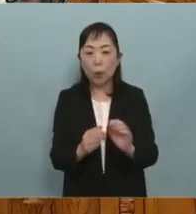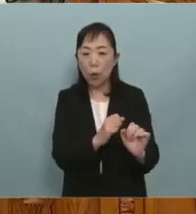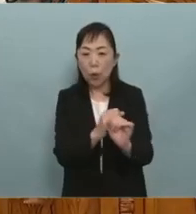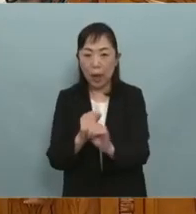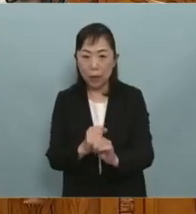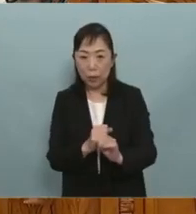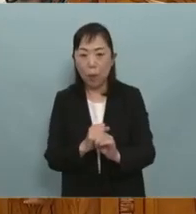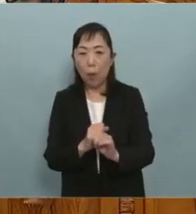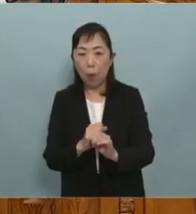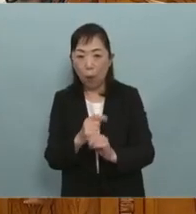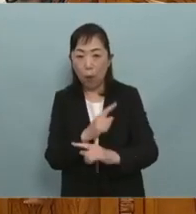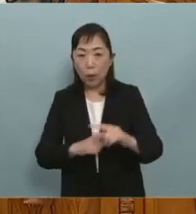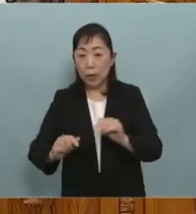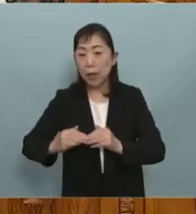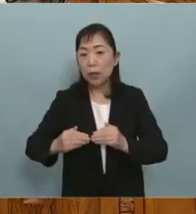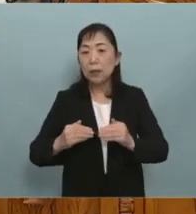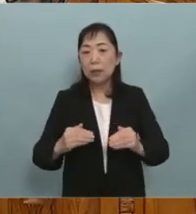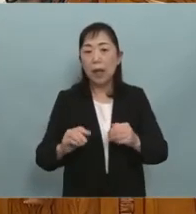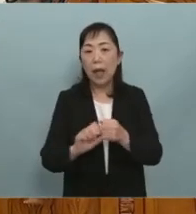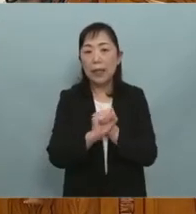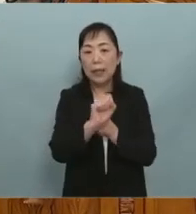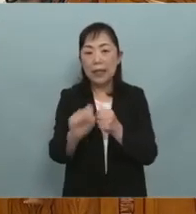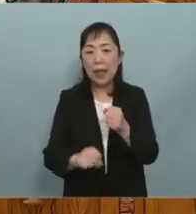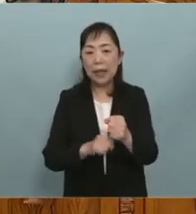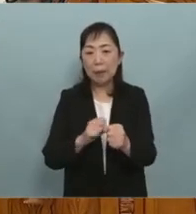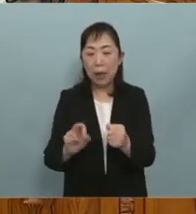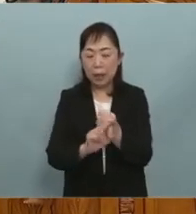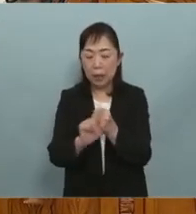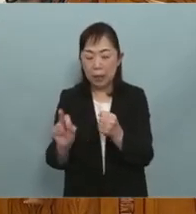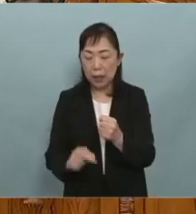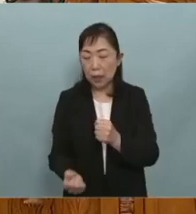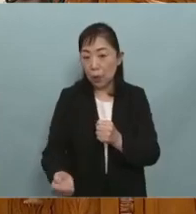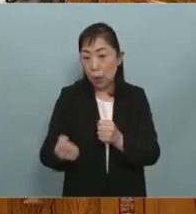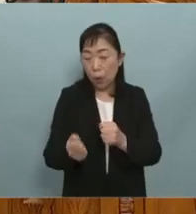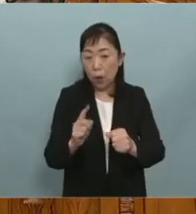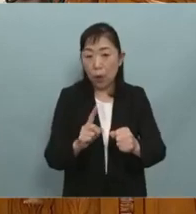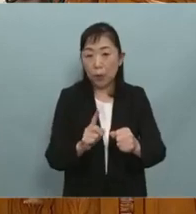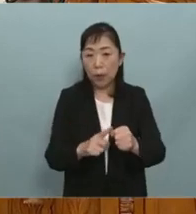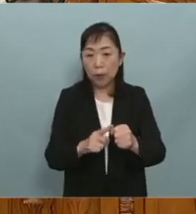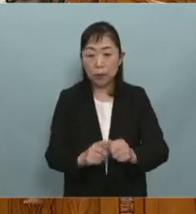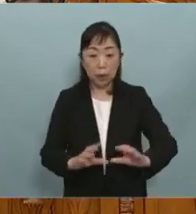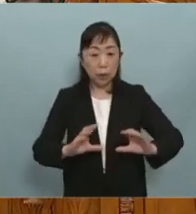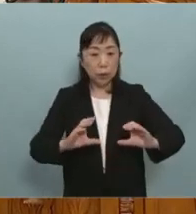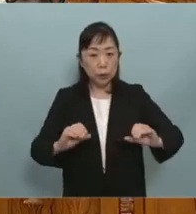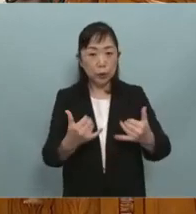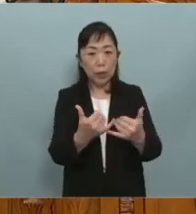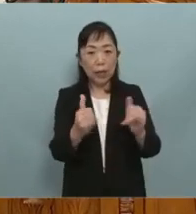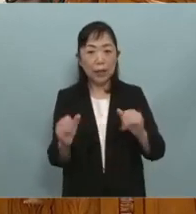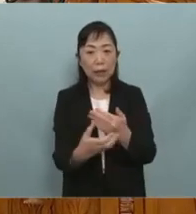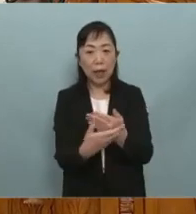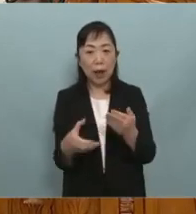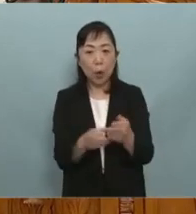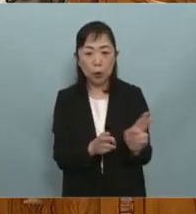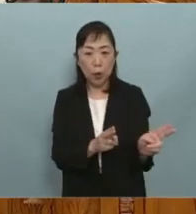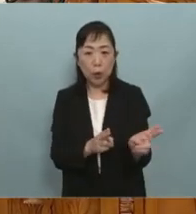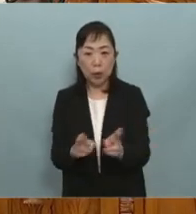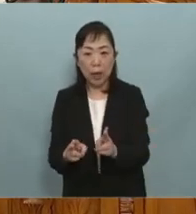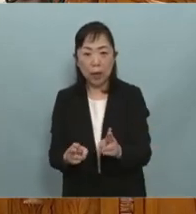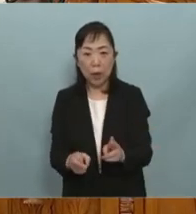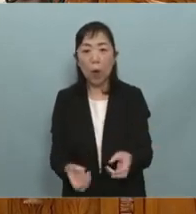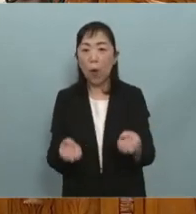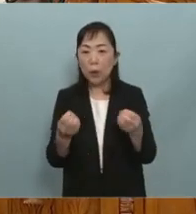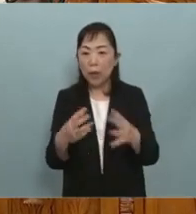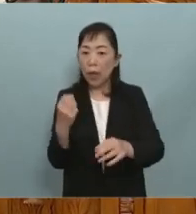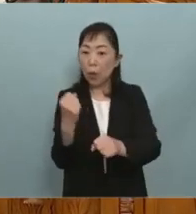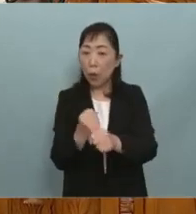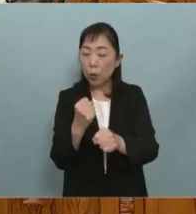させるなどサイバーセキュリティの強化に取り組みます柔軟な社会保障制度の最構築を